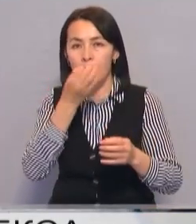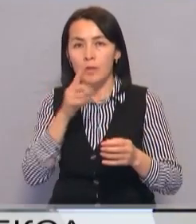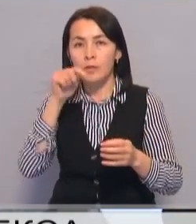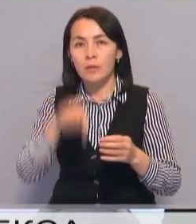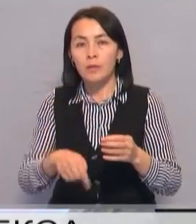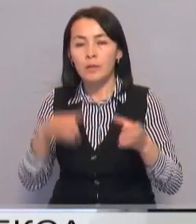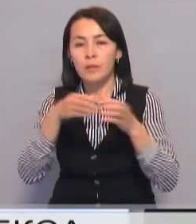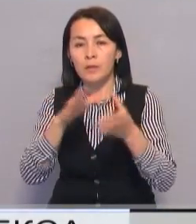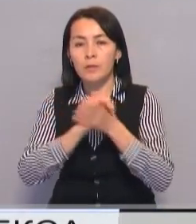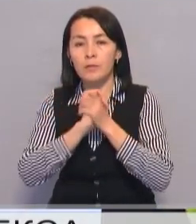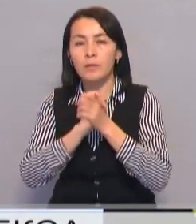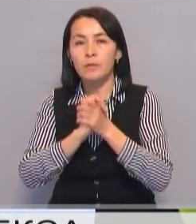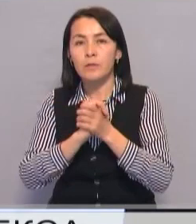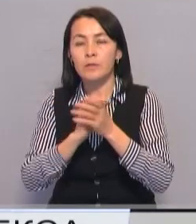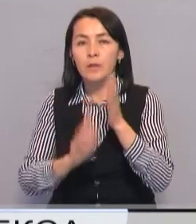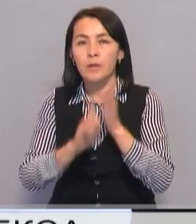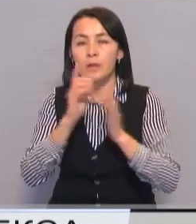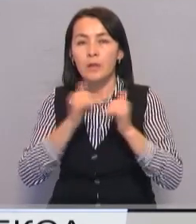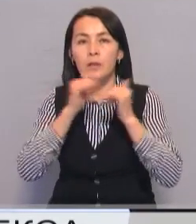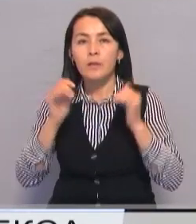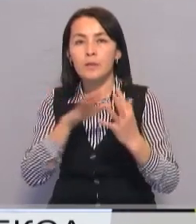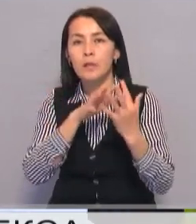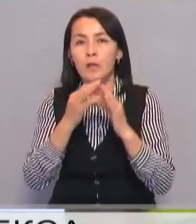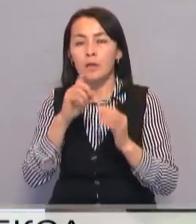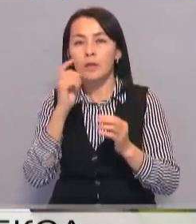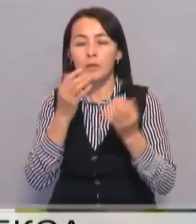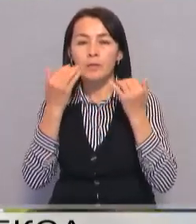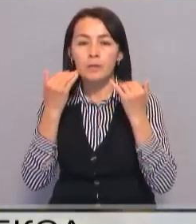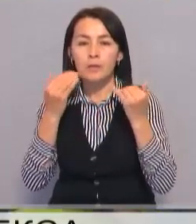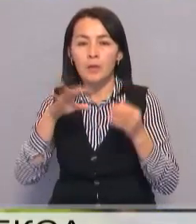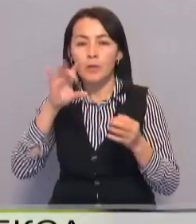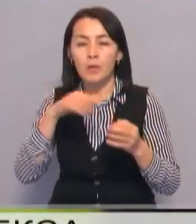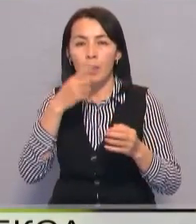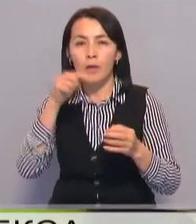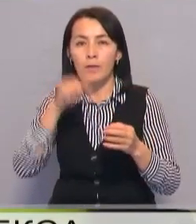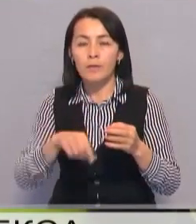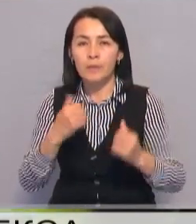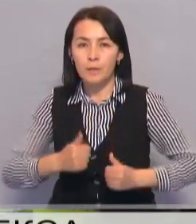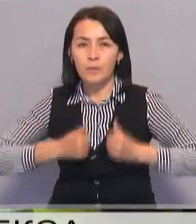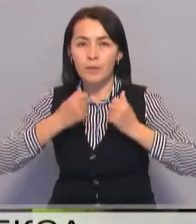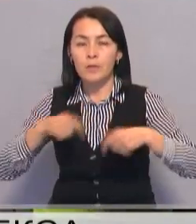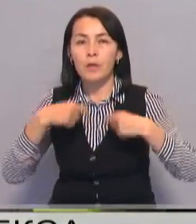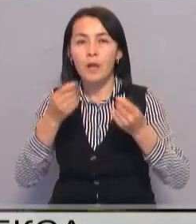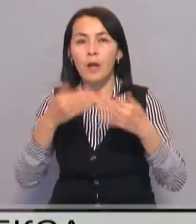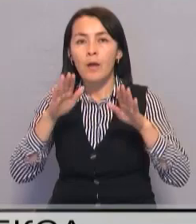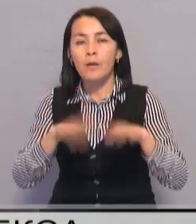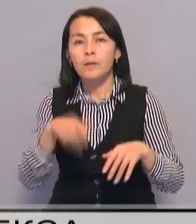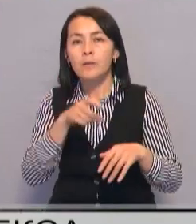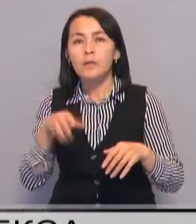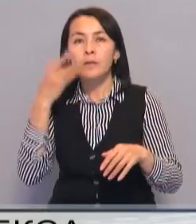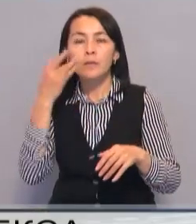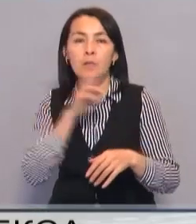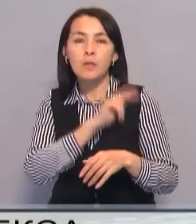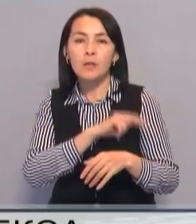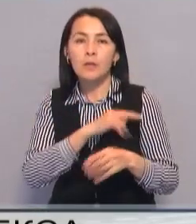это партнерство придаст импульс развитию аграрного сектора. Рудаков объявил, что постарается обеспечить местное население